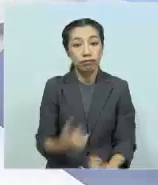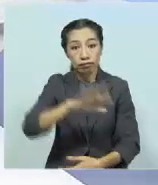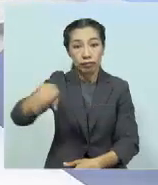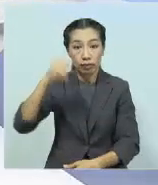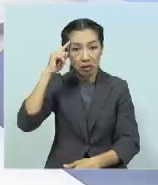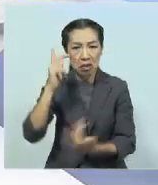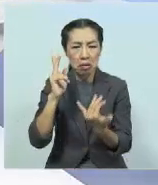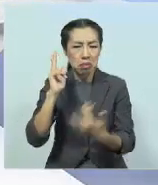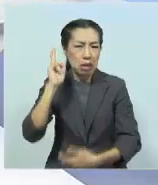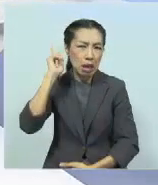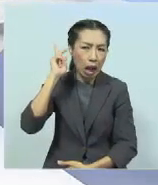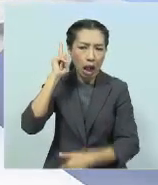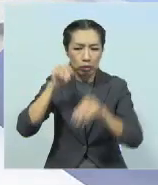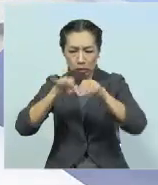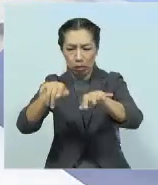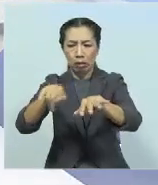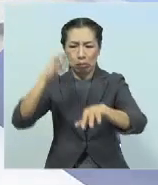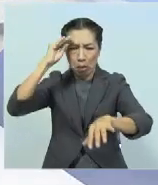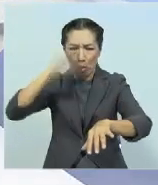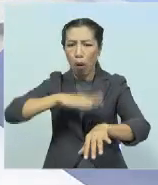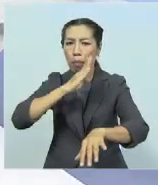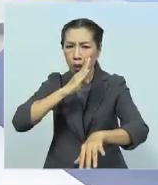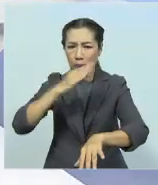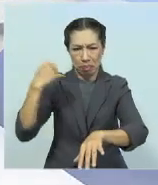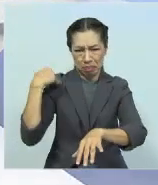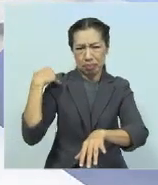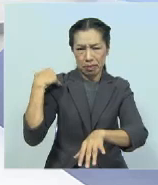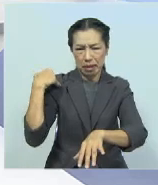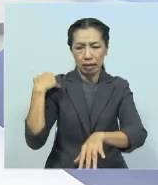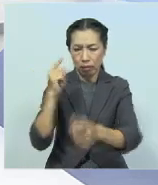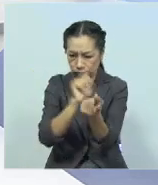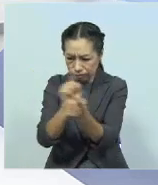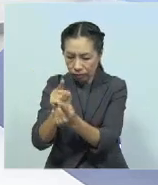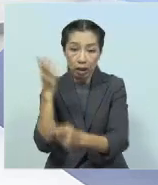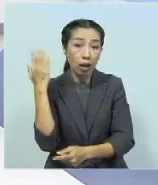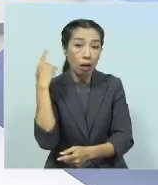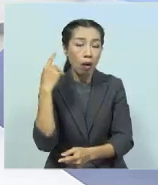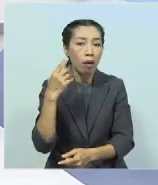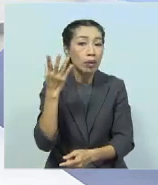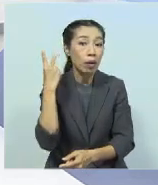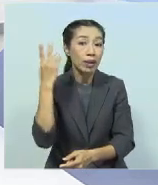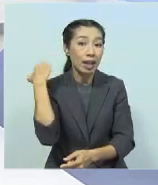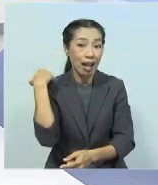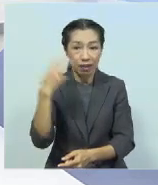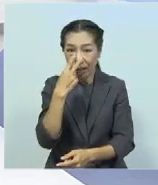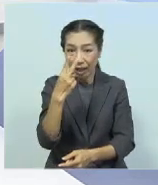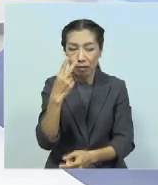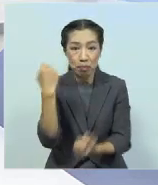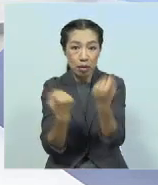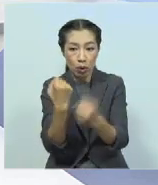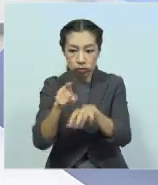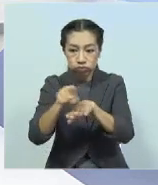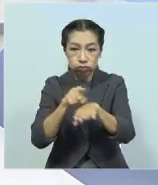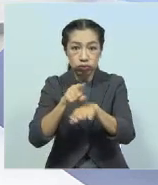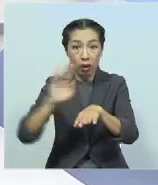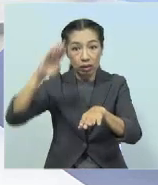คุณผู้ชมครับช่วงนี้ข่าวปลอมแล้วก็ข่าวที่มีการปิดเบือนเนี่ยเยอะแยะมากมายเลยทีเดียวเมื่อ2วันก่อนมีรถหุ้มกรอกออกมานะฮะมีคนก็ถ่ายคลิปแ